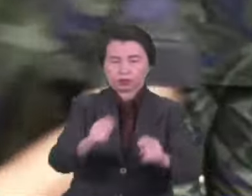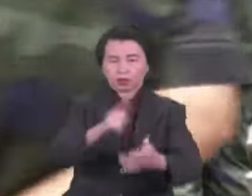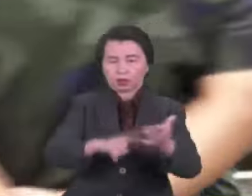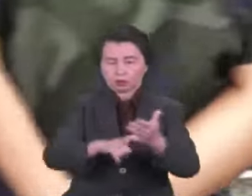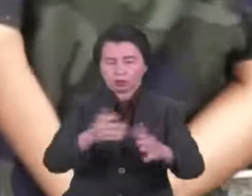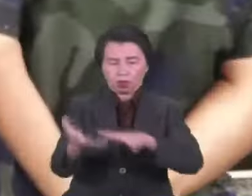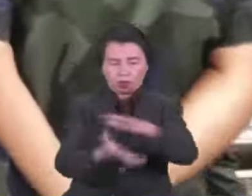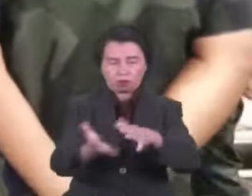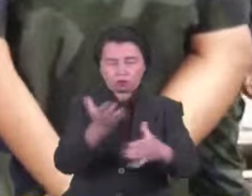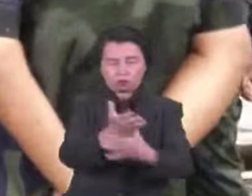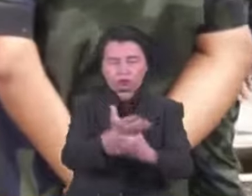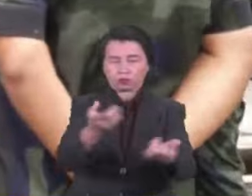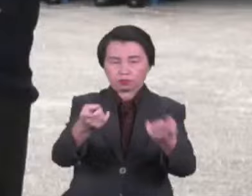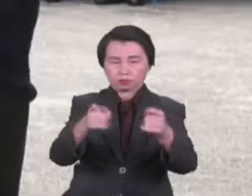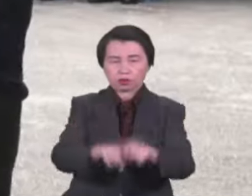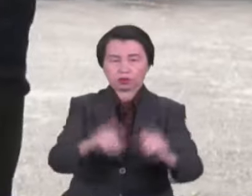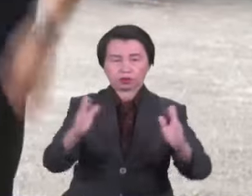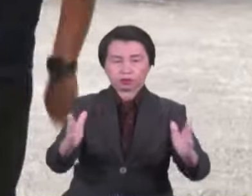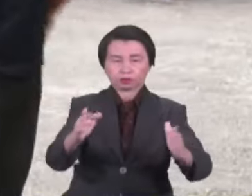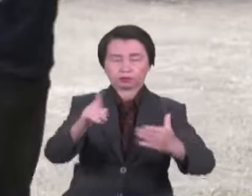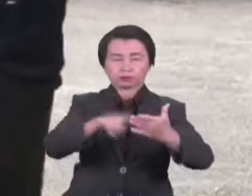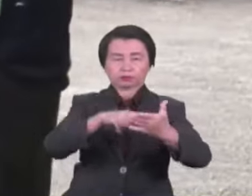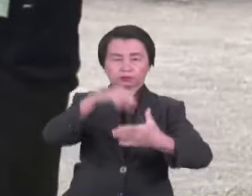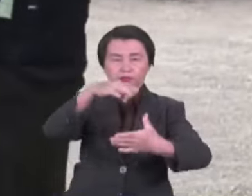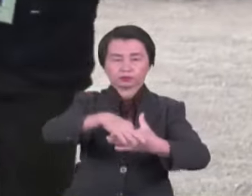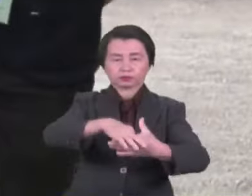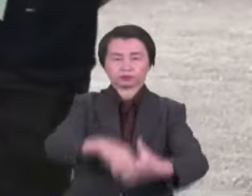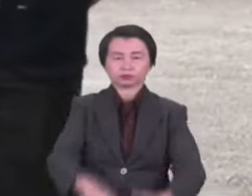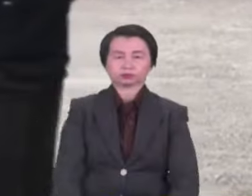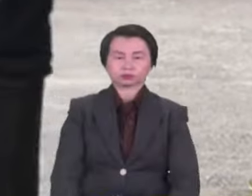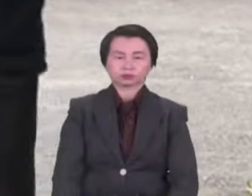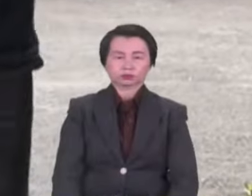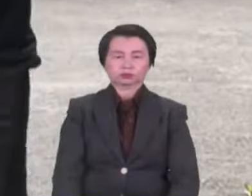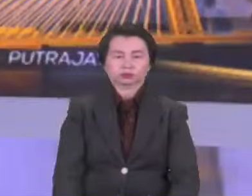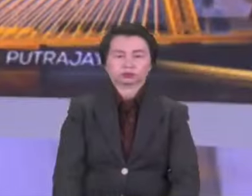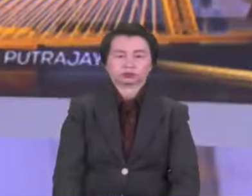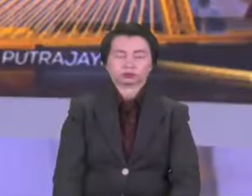sebarang kekacauan yang berlaku sepanjang tempoh pilihan raya.